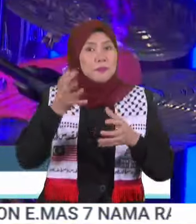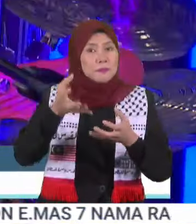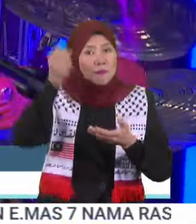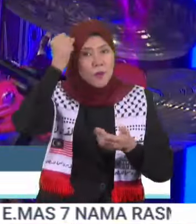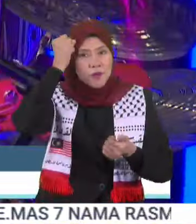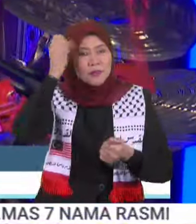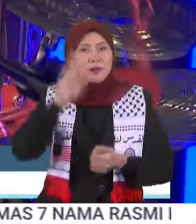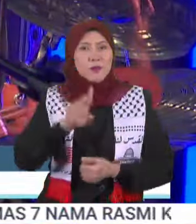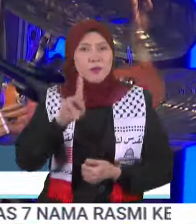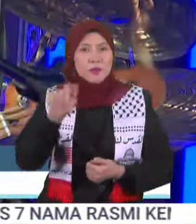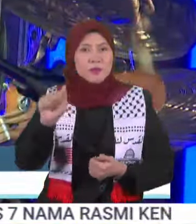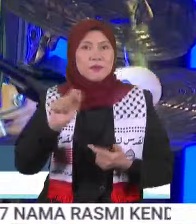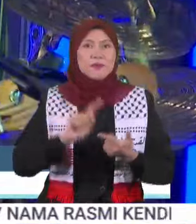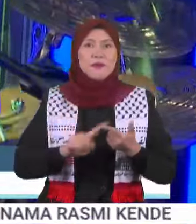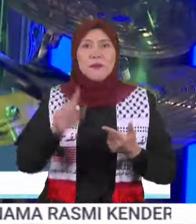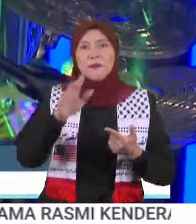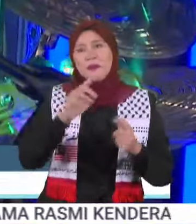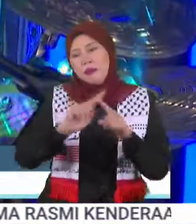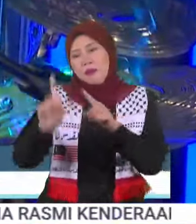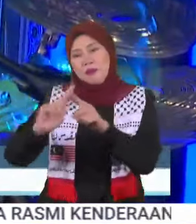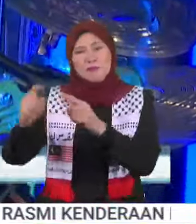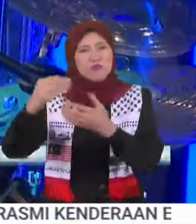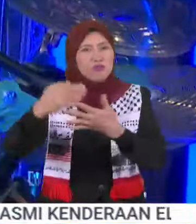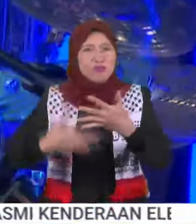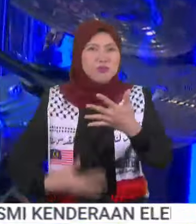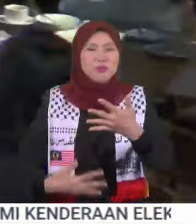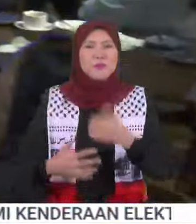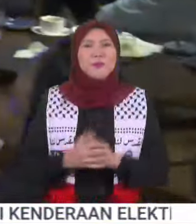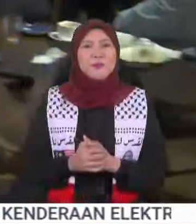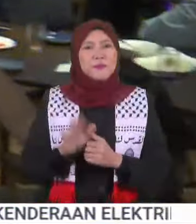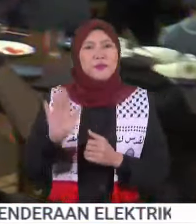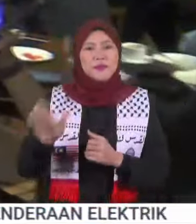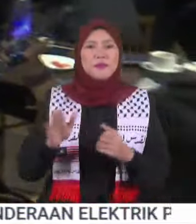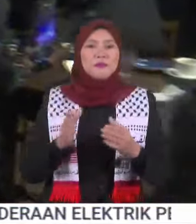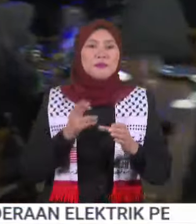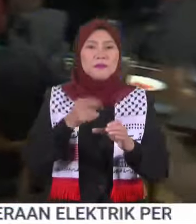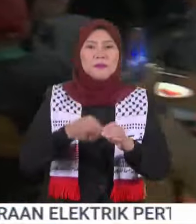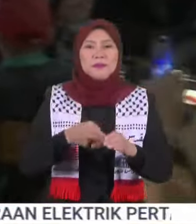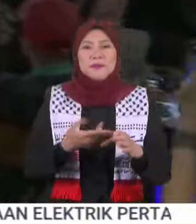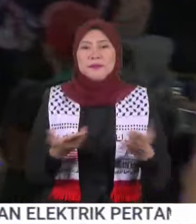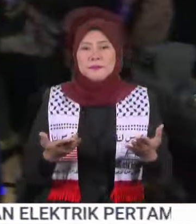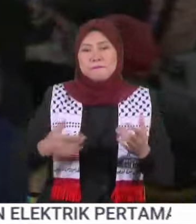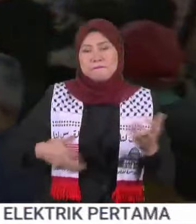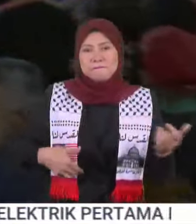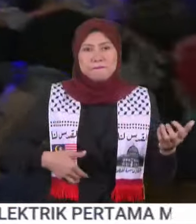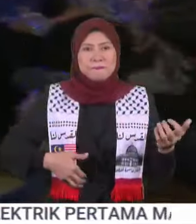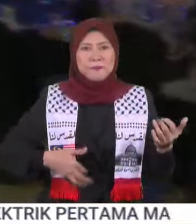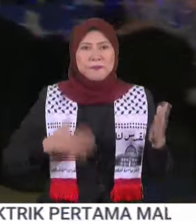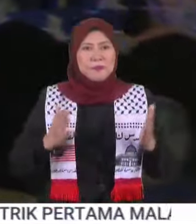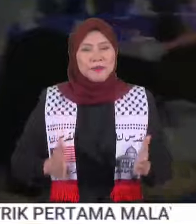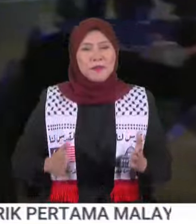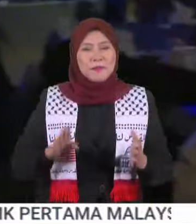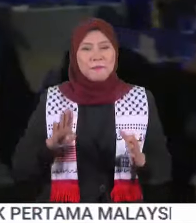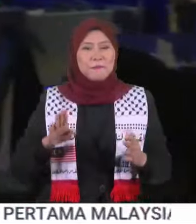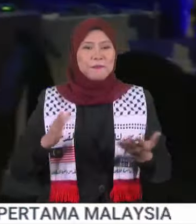Memori Duka, Hey Bro dan banyak lagi. Lebih istimewa, ia turut disajikan dengan petikan gitar dari Lowland